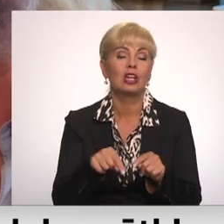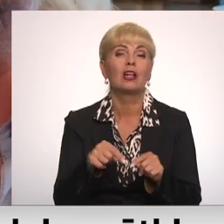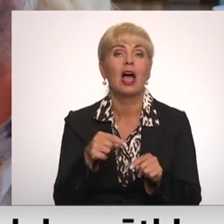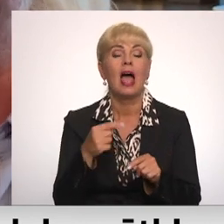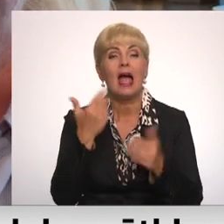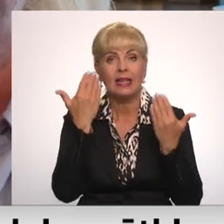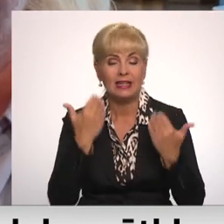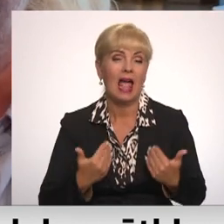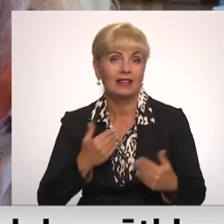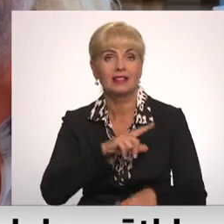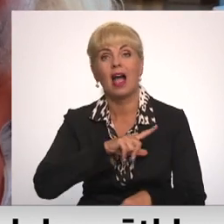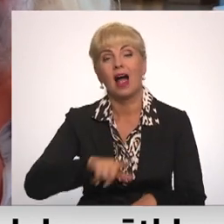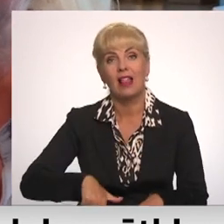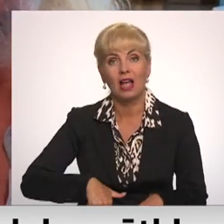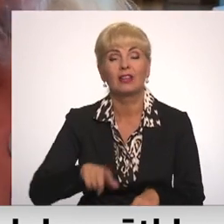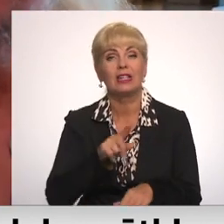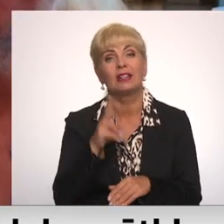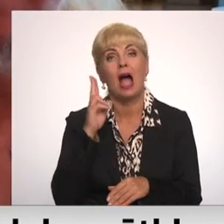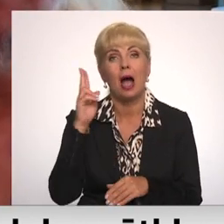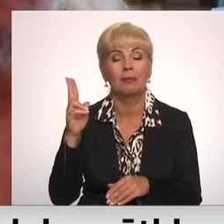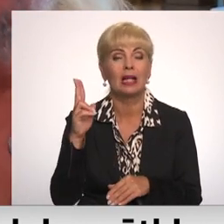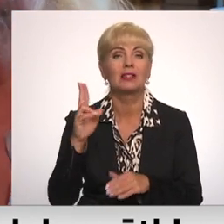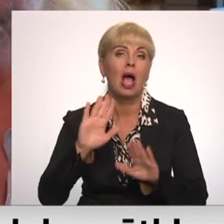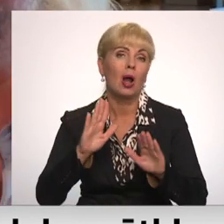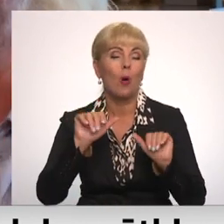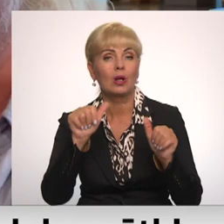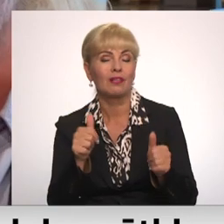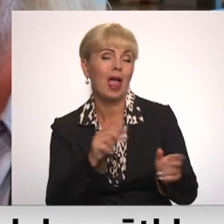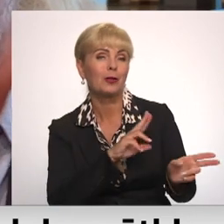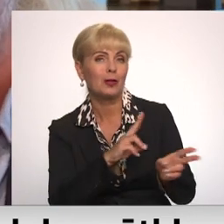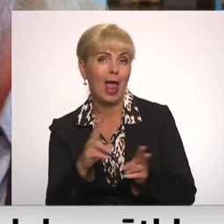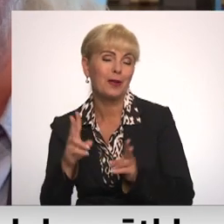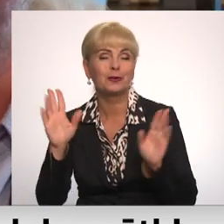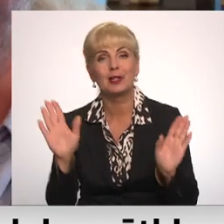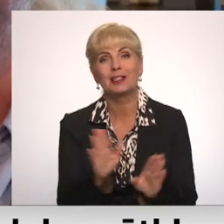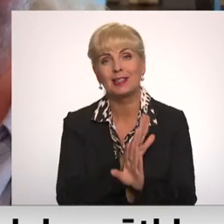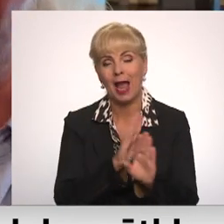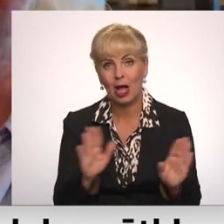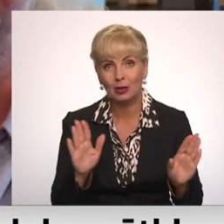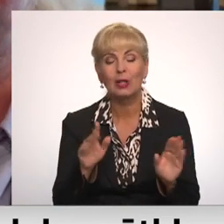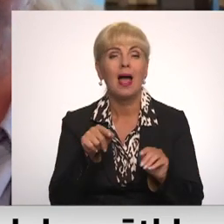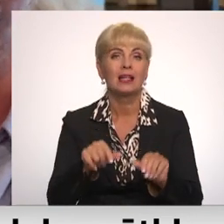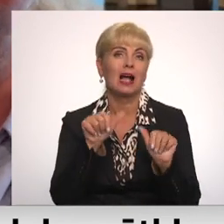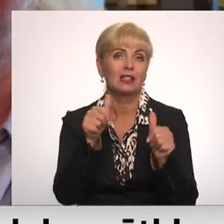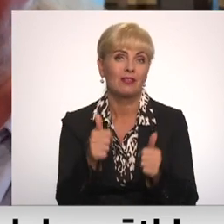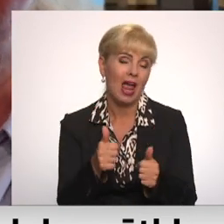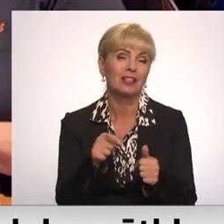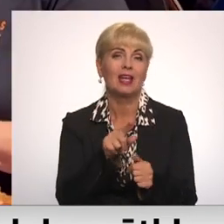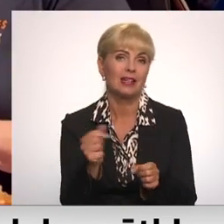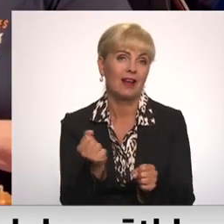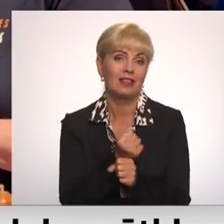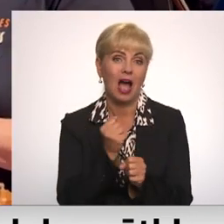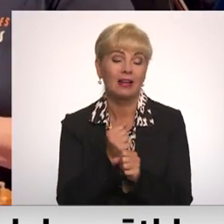identitāte latviskā ir jāapliecina kaut kādā veidā, un, protams, dejojot un dziedot, tas ir tas veids, kā tas tiek